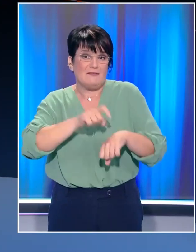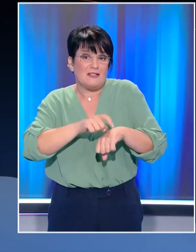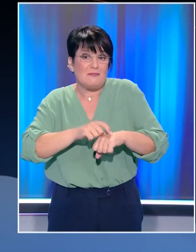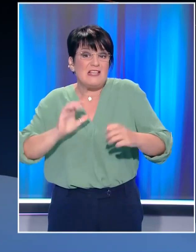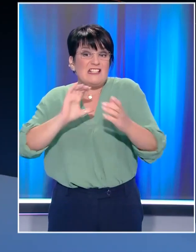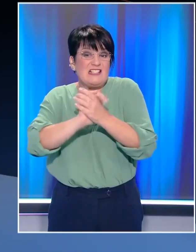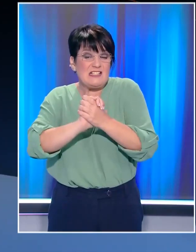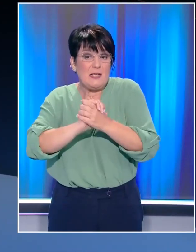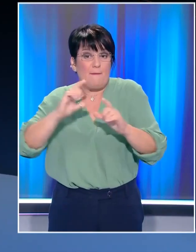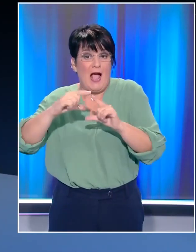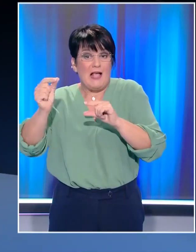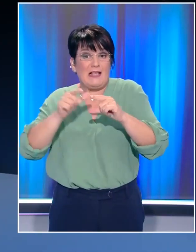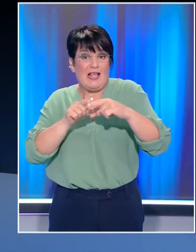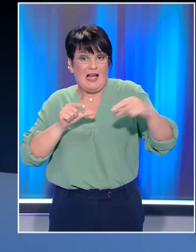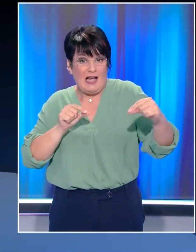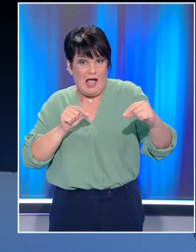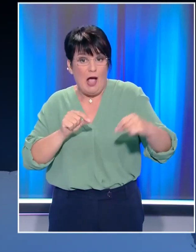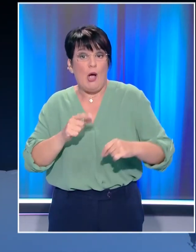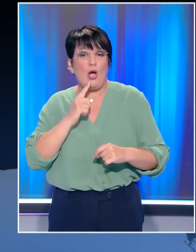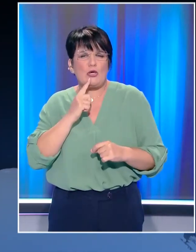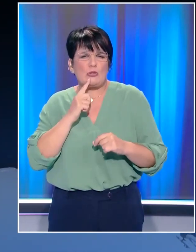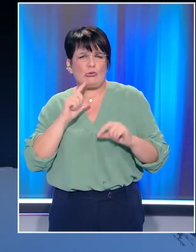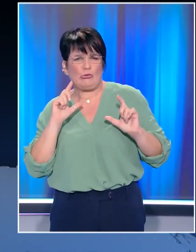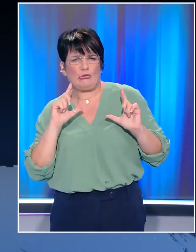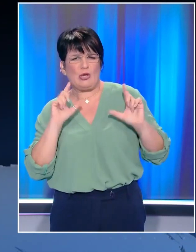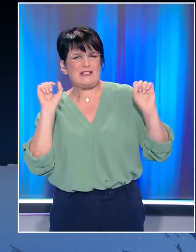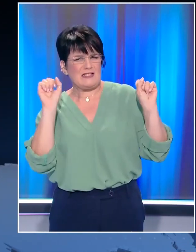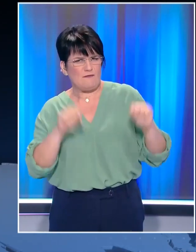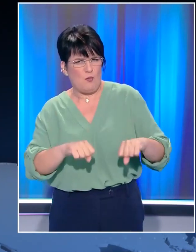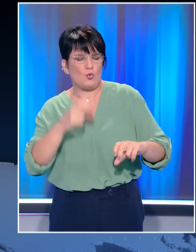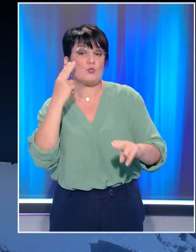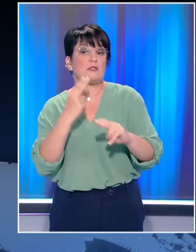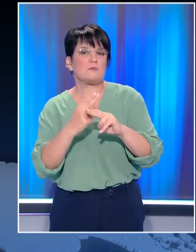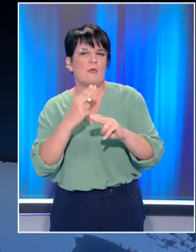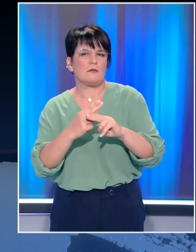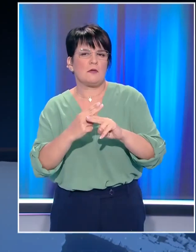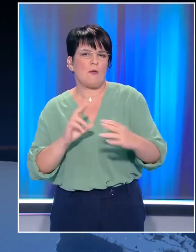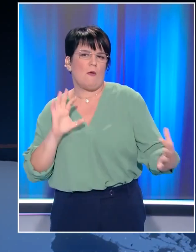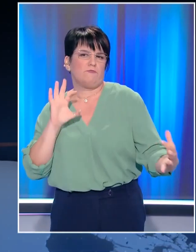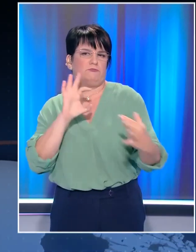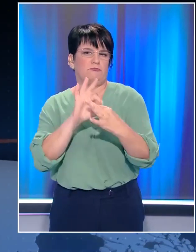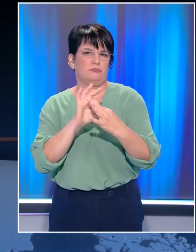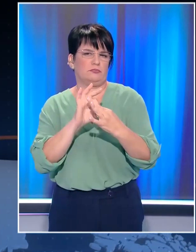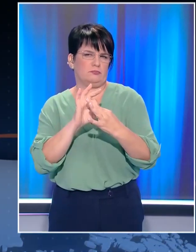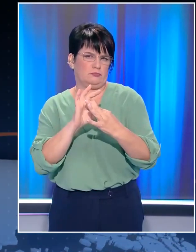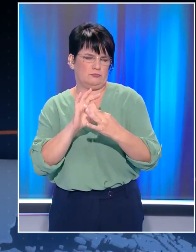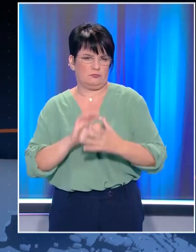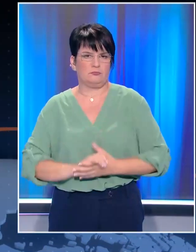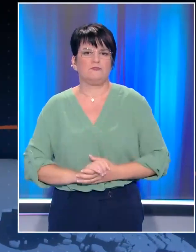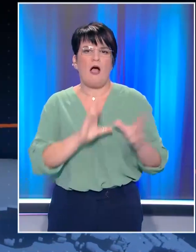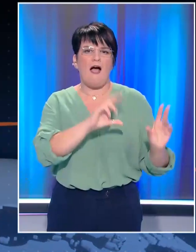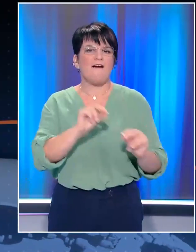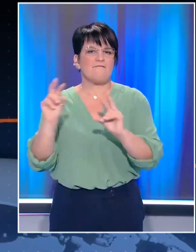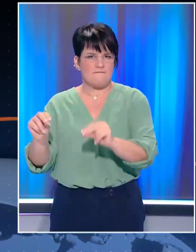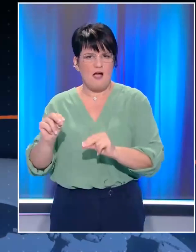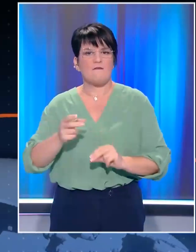same time, NATO allies agree on the big picture, on the most important challenges. Στο ίδιο μήκος